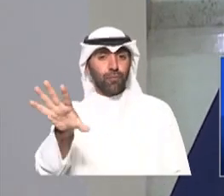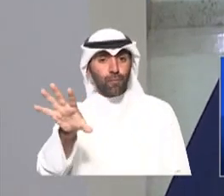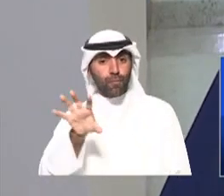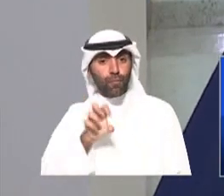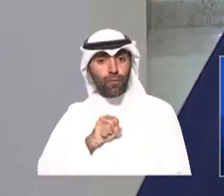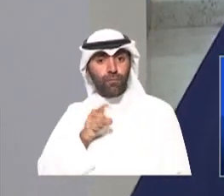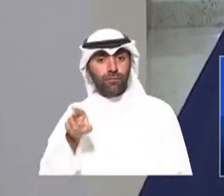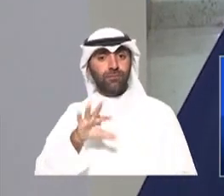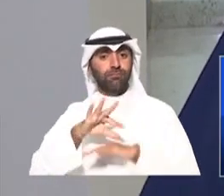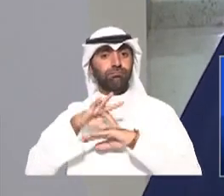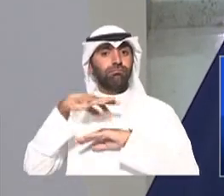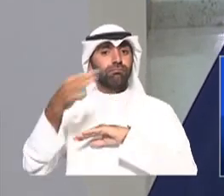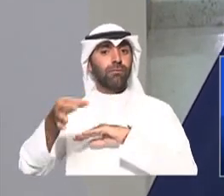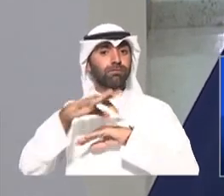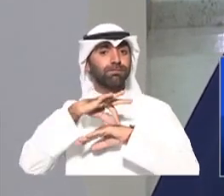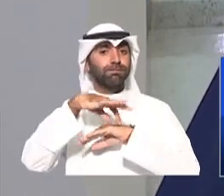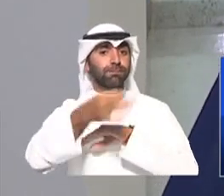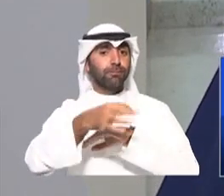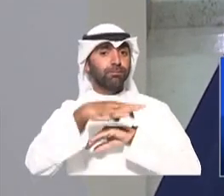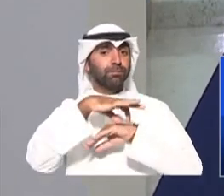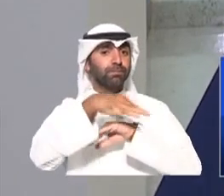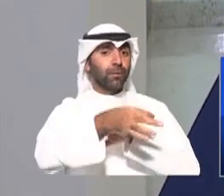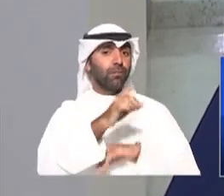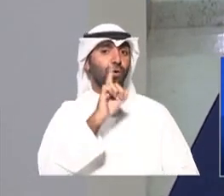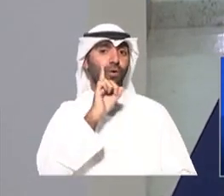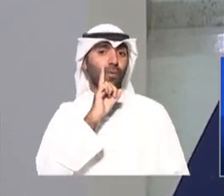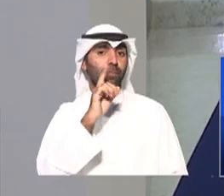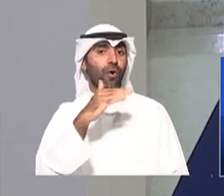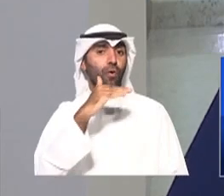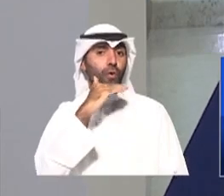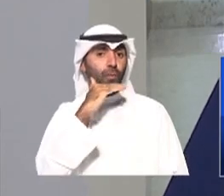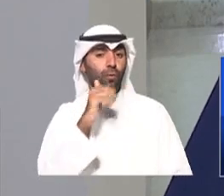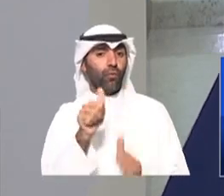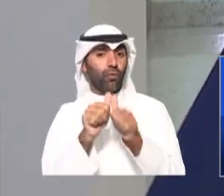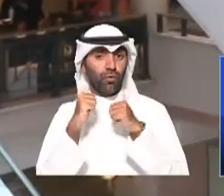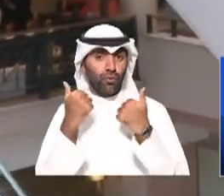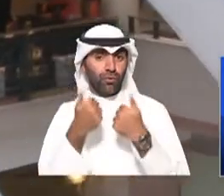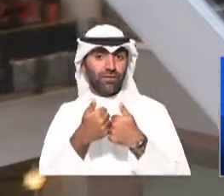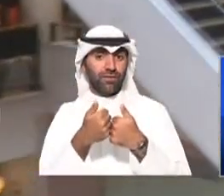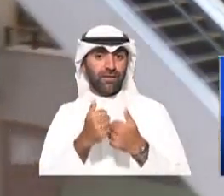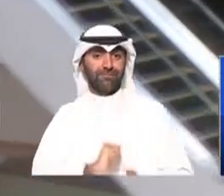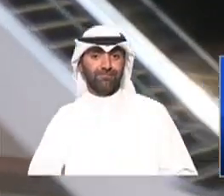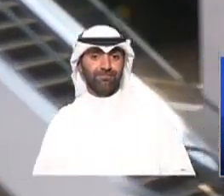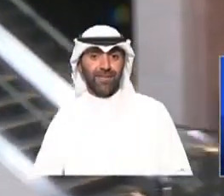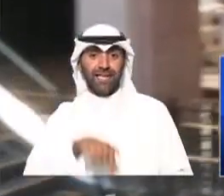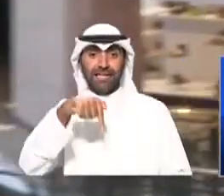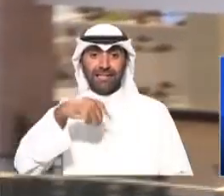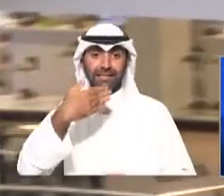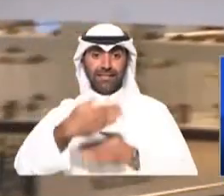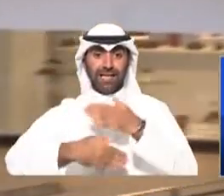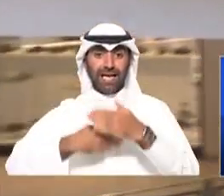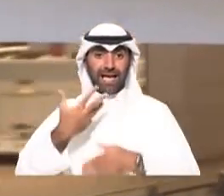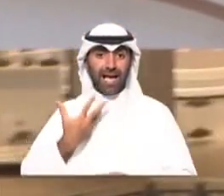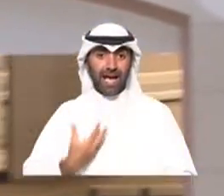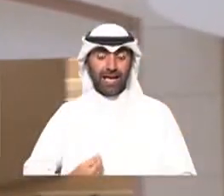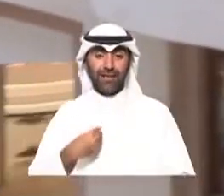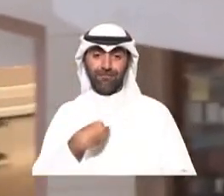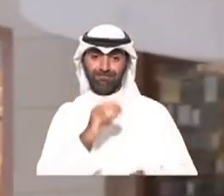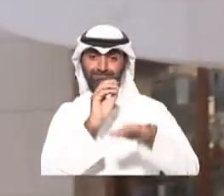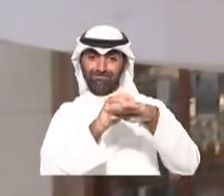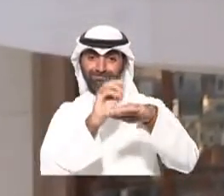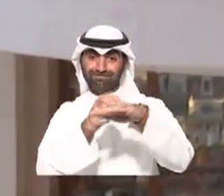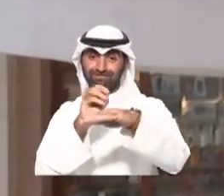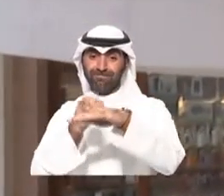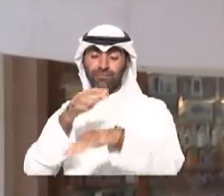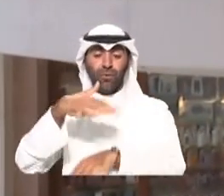محميين 100%، فبالتالي مهم أيضا أن نحرص على هذا خلال فترة العيد. إذن يتطلب من الجميع عدم التهاون أبدا